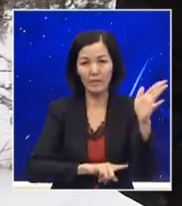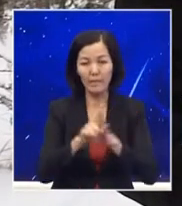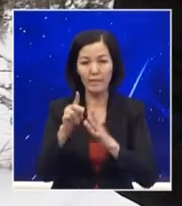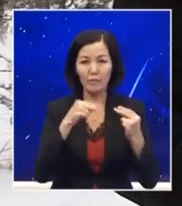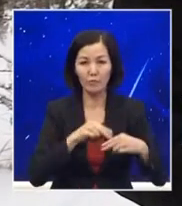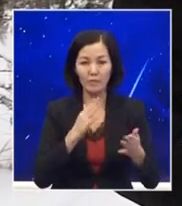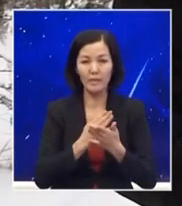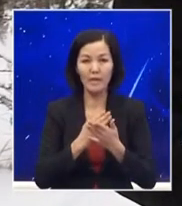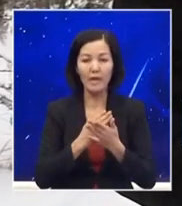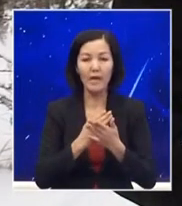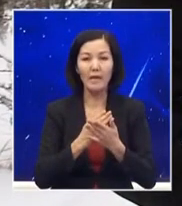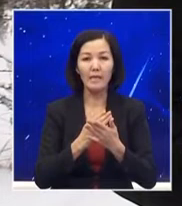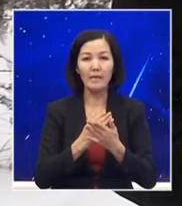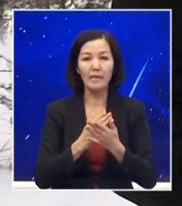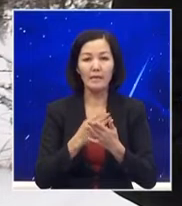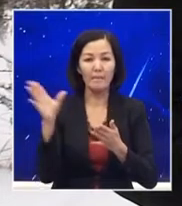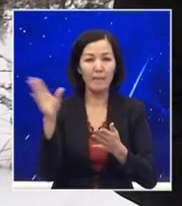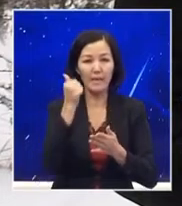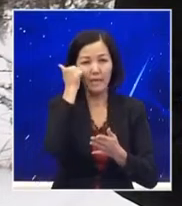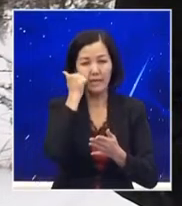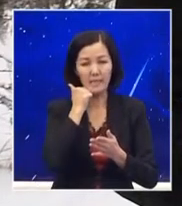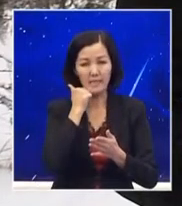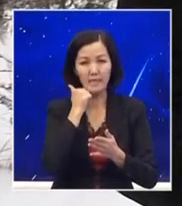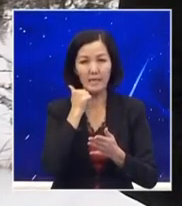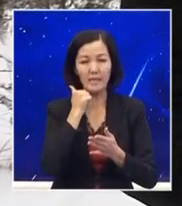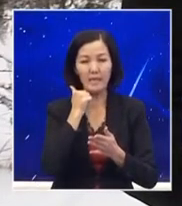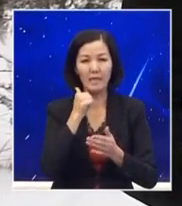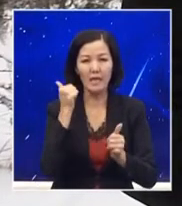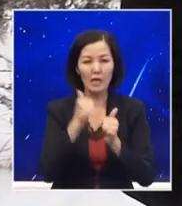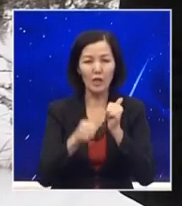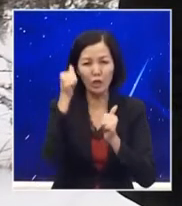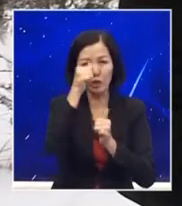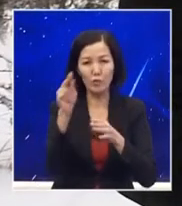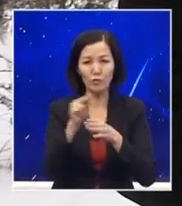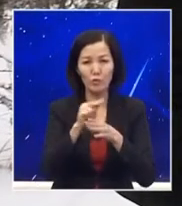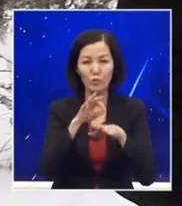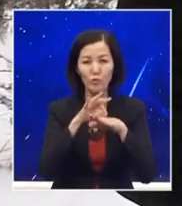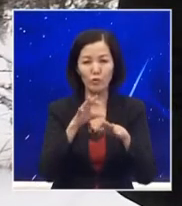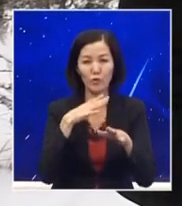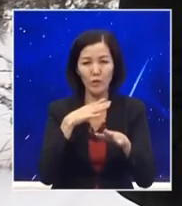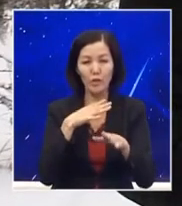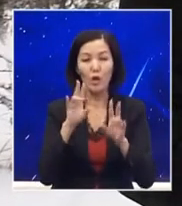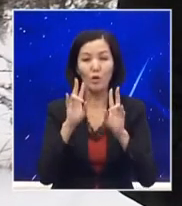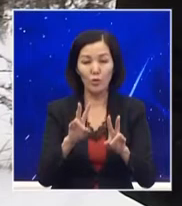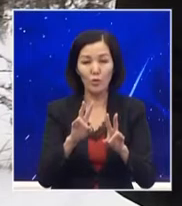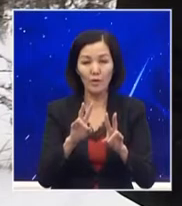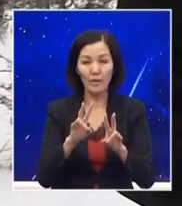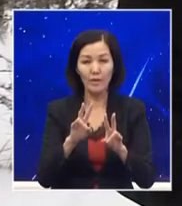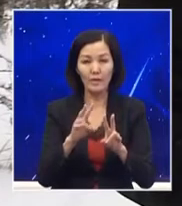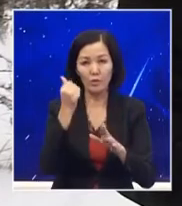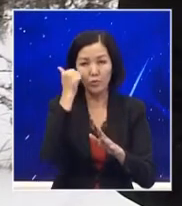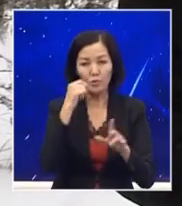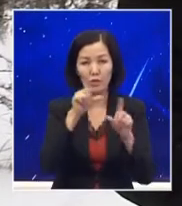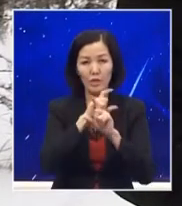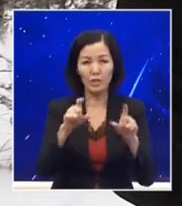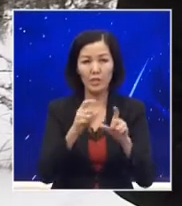Сырты қапталғаны болмаса, қабырғасы саман керпіштен тұрғызылған. Жылда жөндеу жұмыстары жүргізіліп тұрады екен. Десек те, тозығы